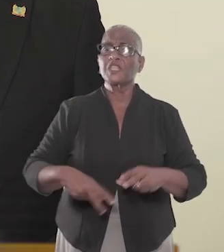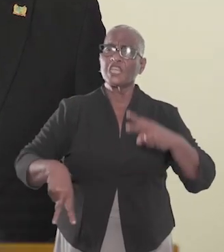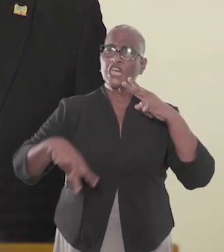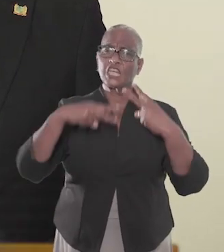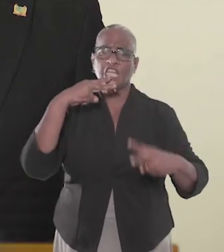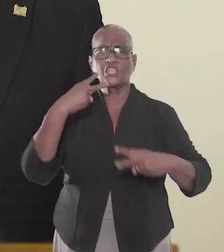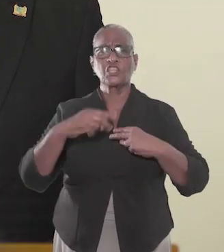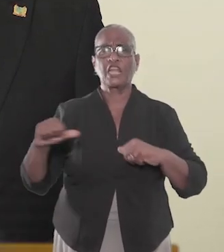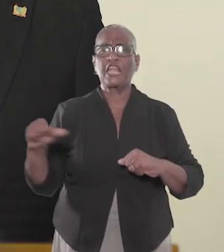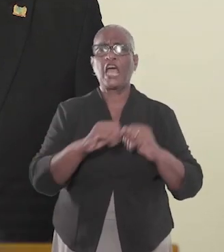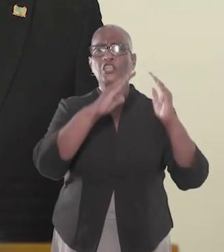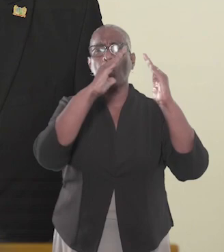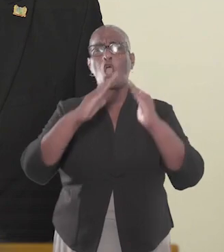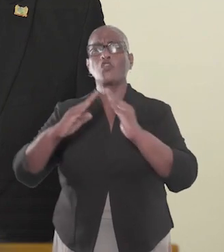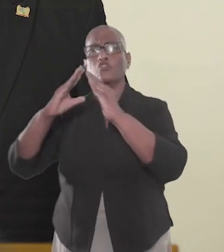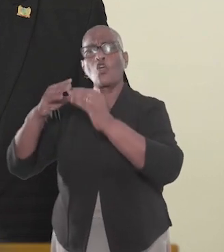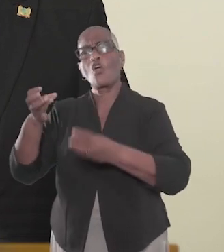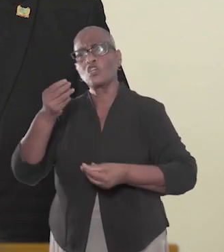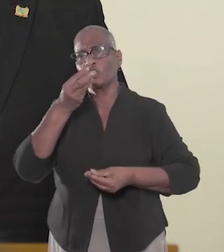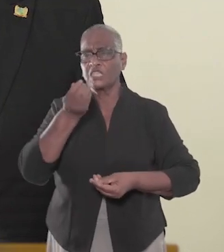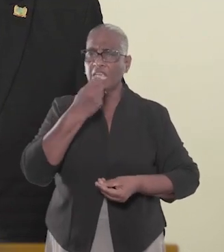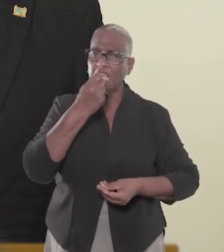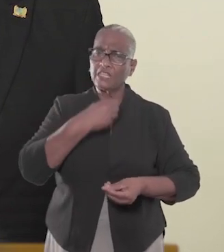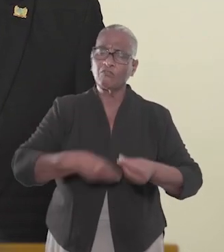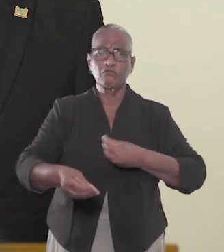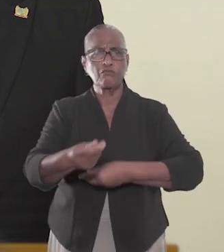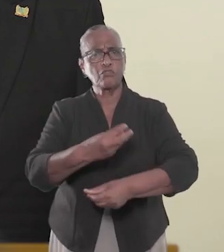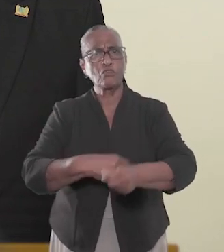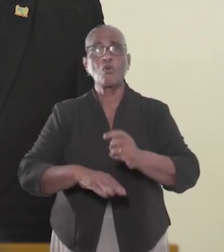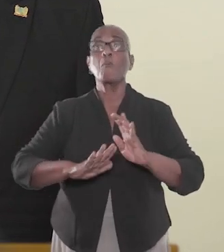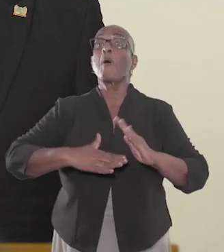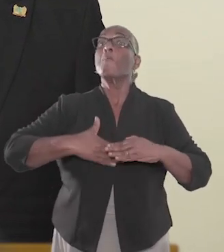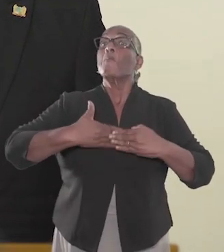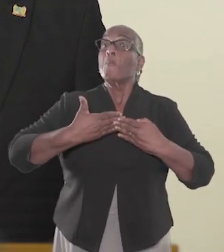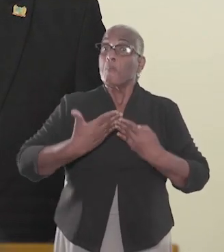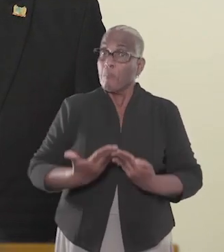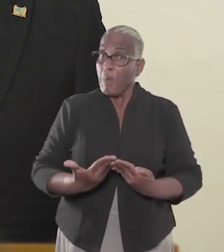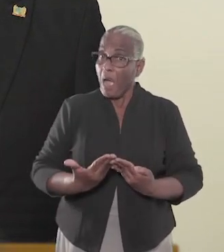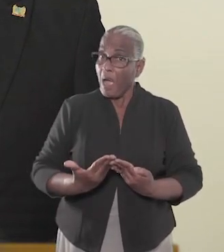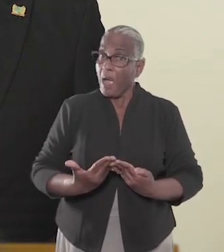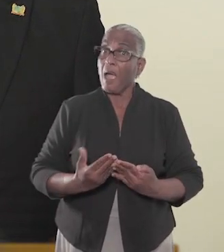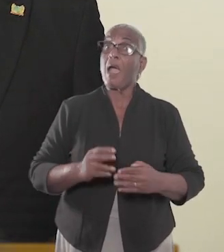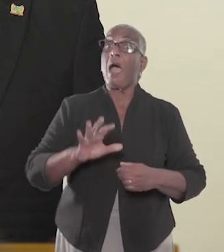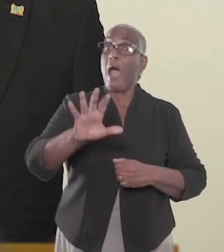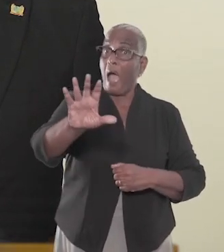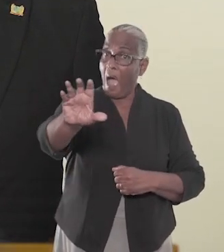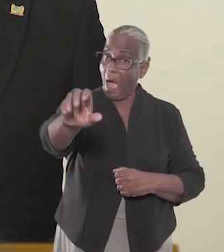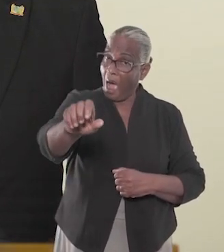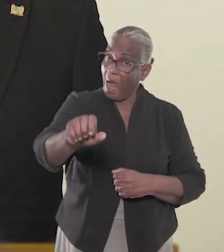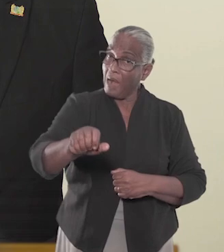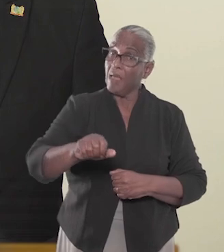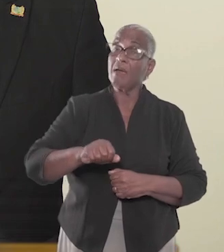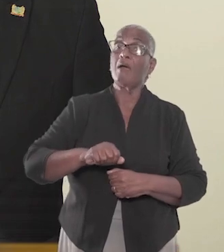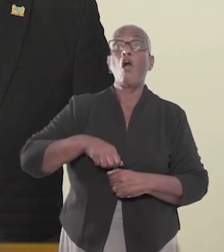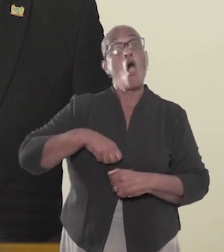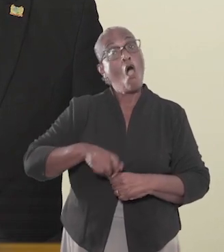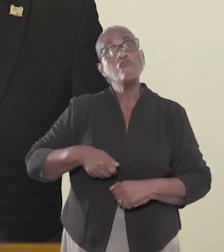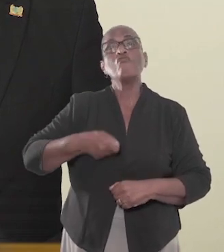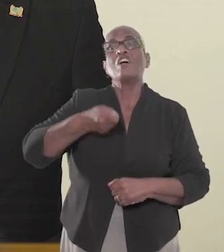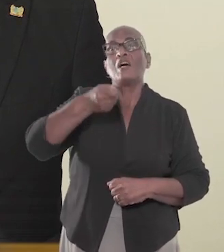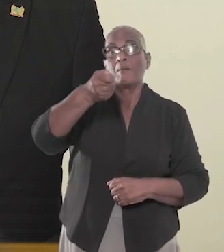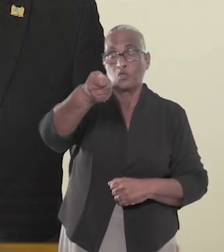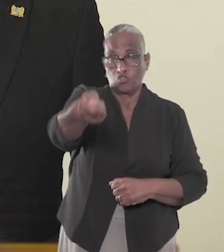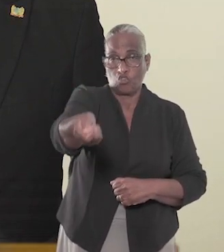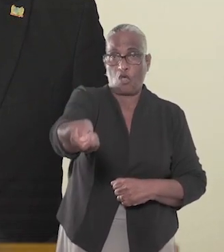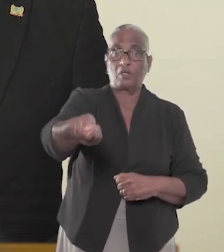7. Restaurants en andere commerciële eetgelegenheden mogen uitsluitend ten behoeve van afhaal of